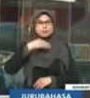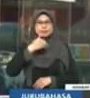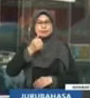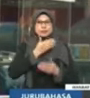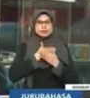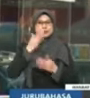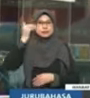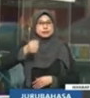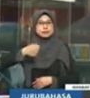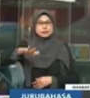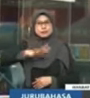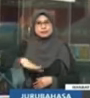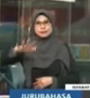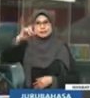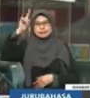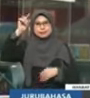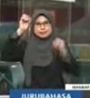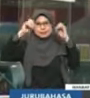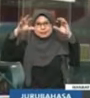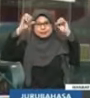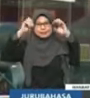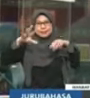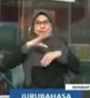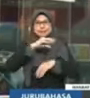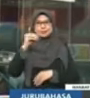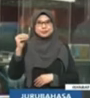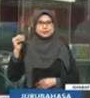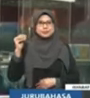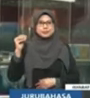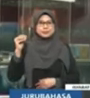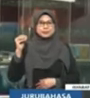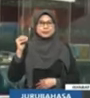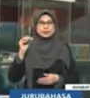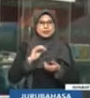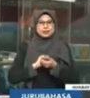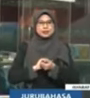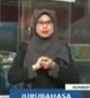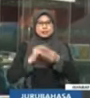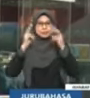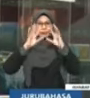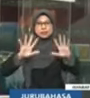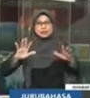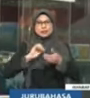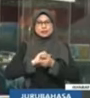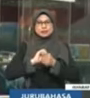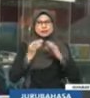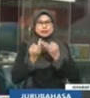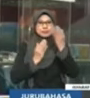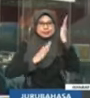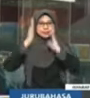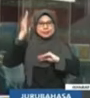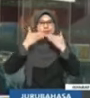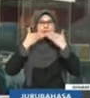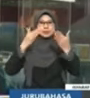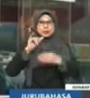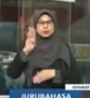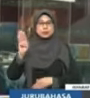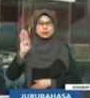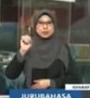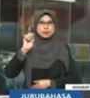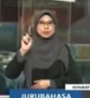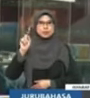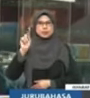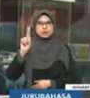Rasuah, Jawatankuasa Khas Mengenai Rasuah, Jawatankuasa Aduan, Jawatankuasa Aduan JKA dan juga Panel Penerlindungan